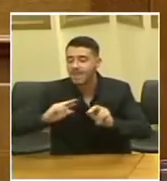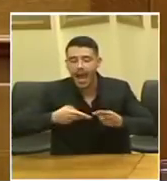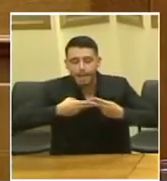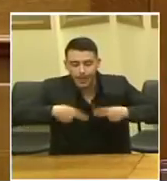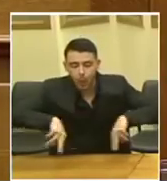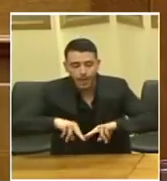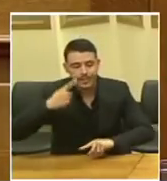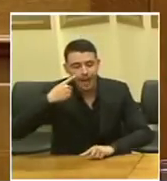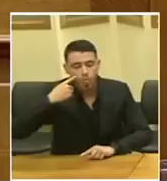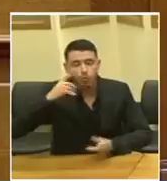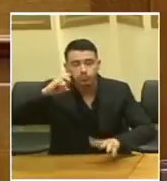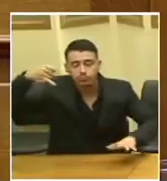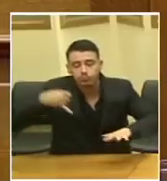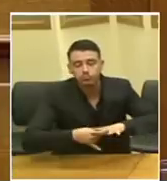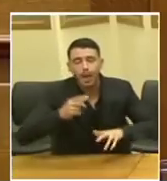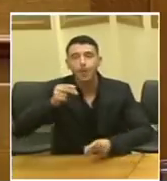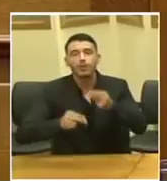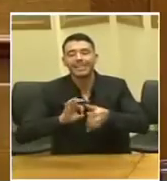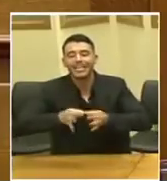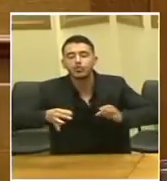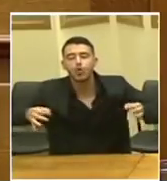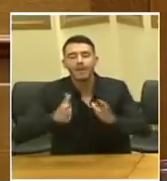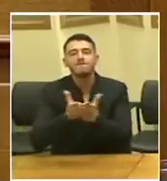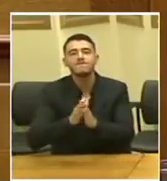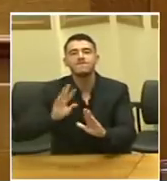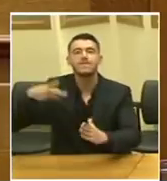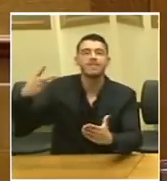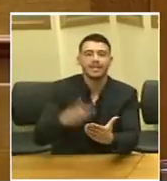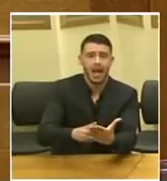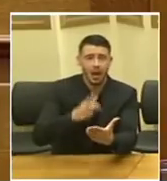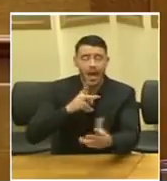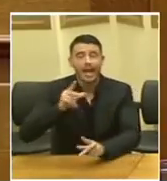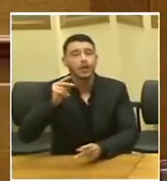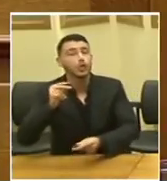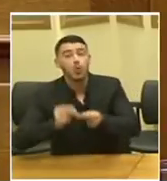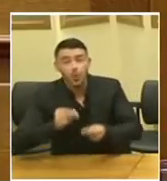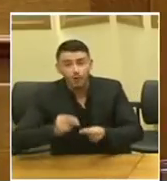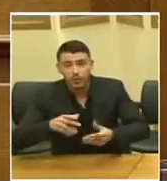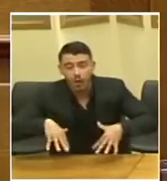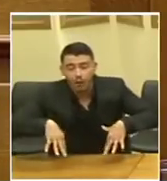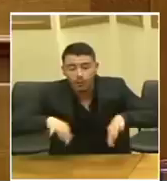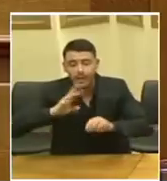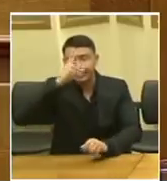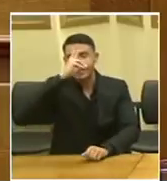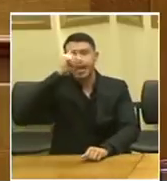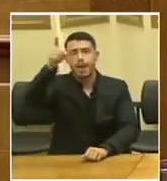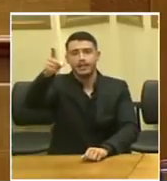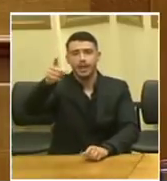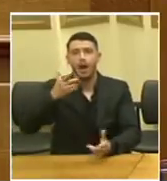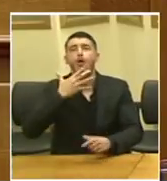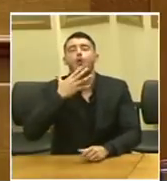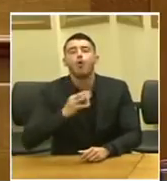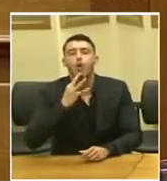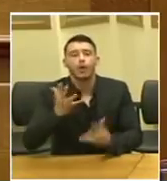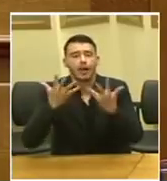ιστορίας στα βιβλία τους. Και το πρώτο παράδειγμα άρχισε ανάμεσα στη Γερμανία και στην Πολωνία, που είχε 10 εκατομμύρια